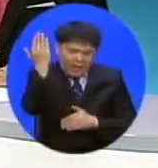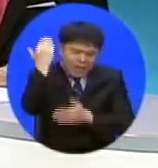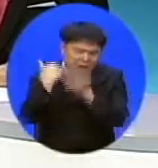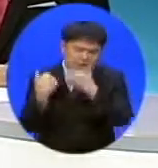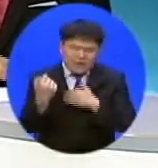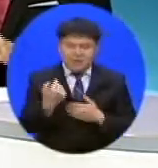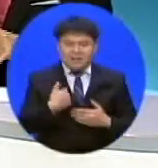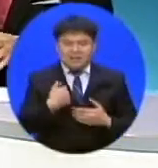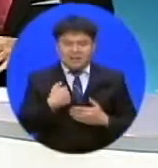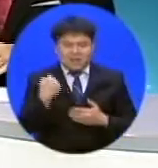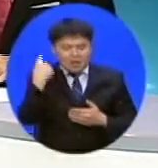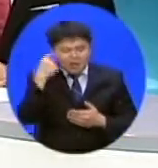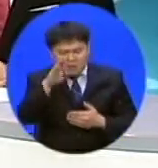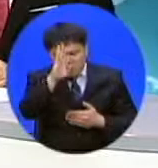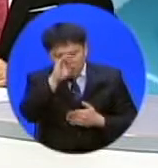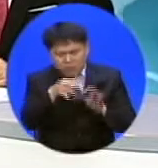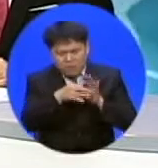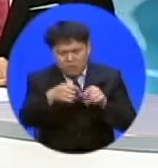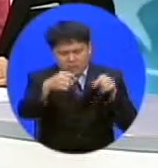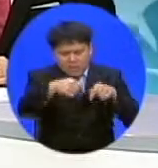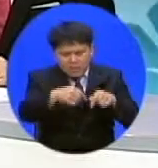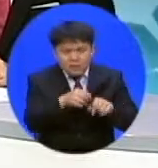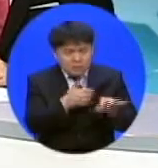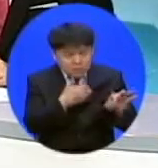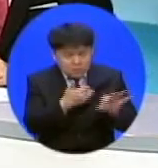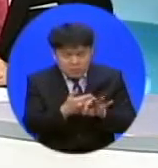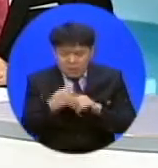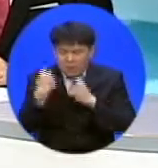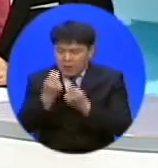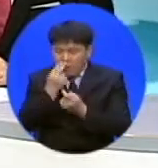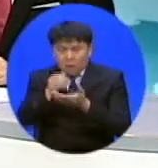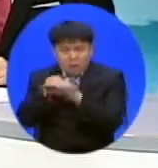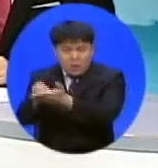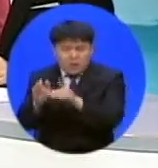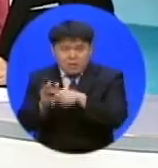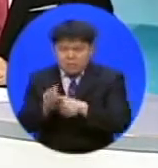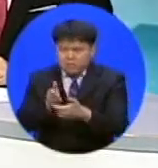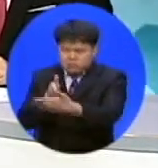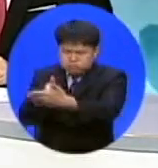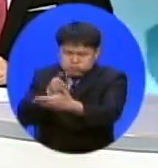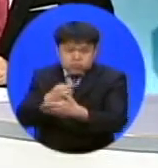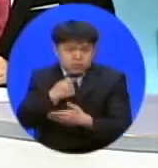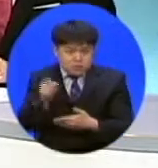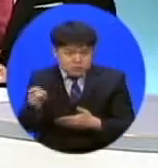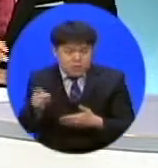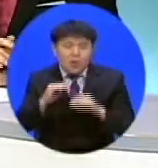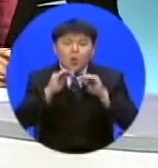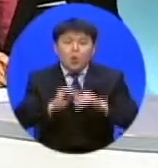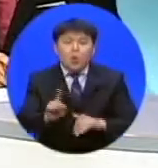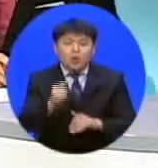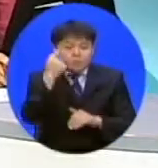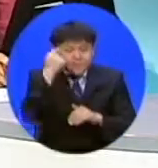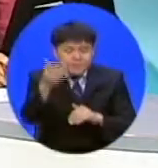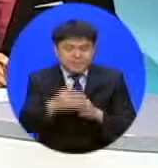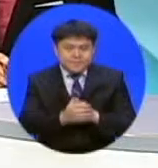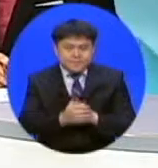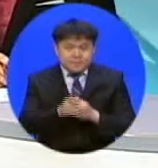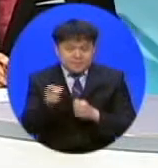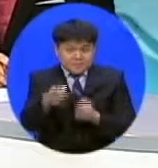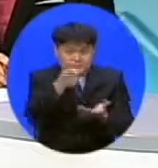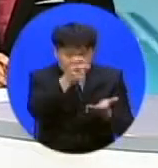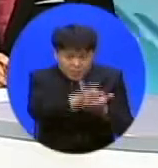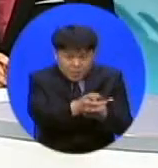받더라도 피보험자가 보험 가입을 한다고 그러면 네. 그동안 좀 차별이 있거나 가입을 못했습니다. 네, 맞습니다. 어떤 내용입니까? 이